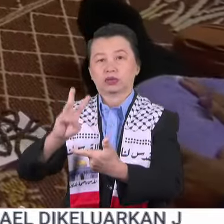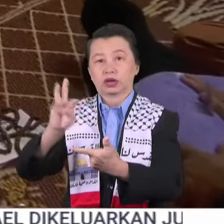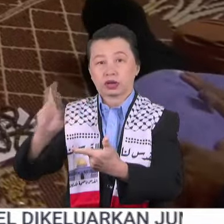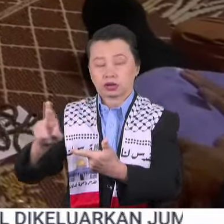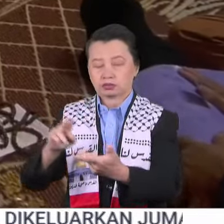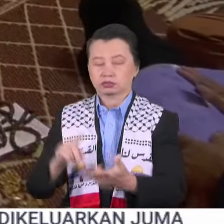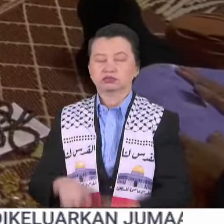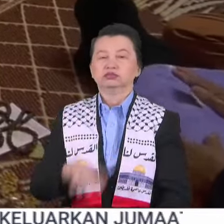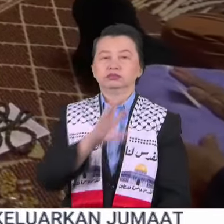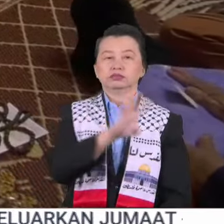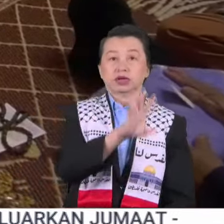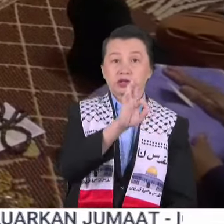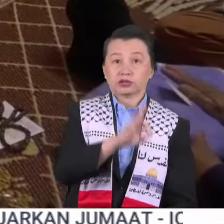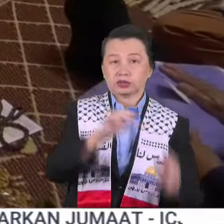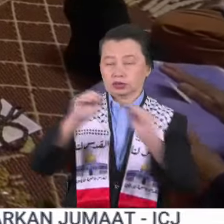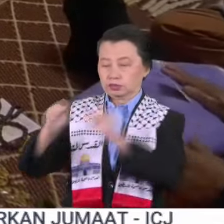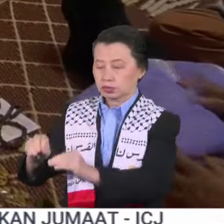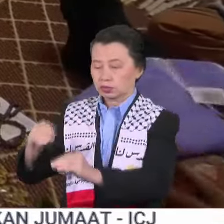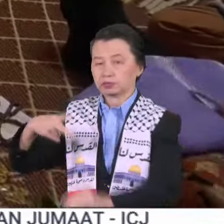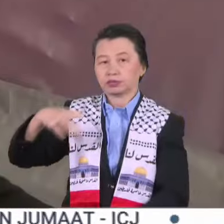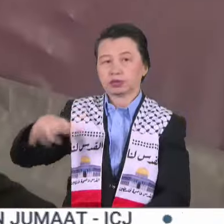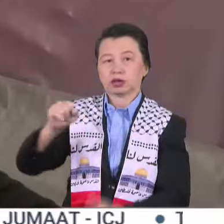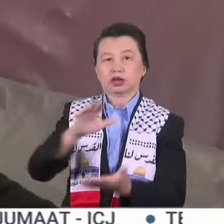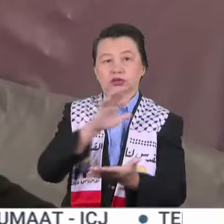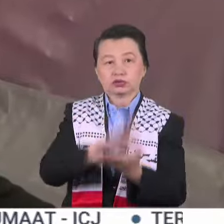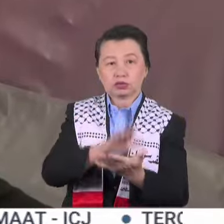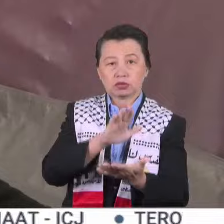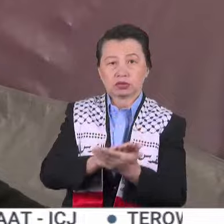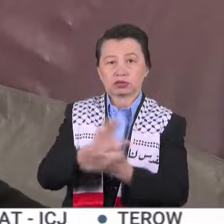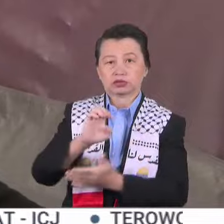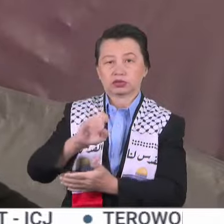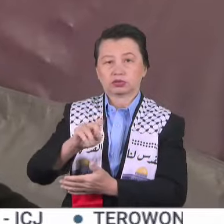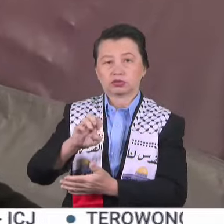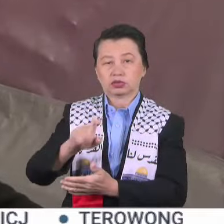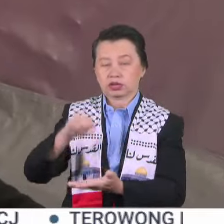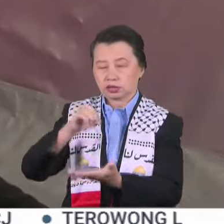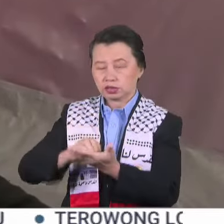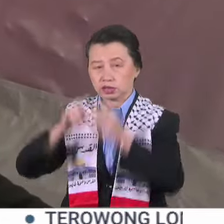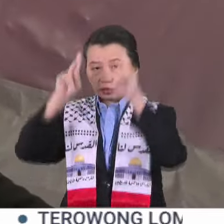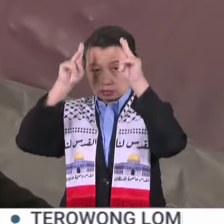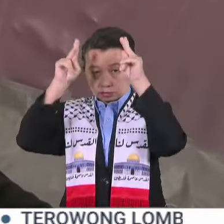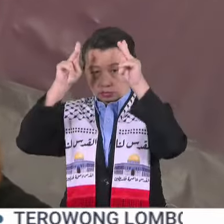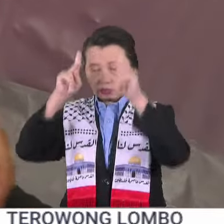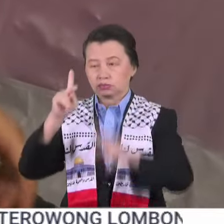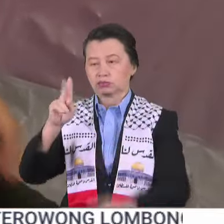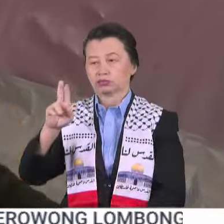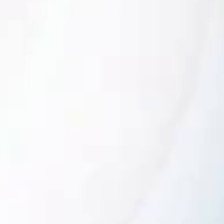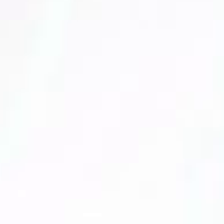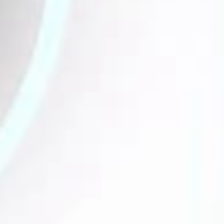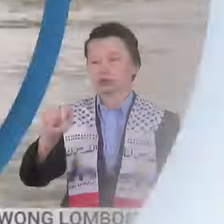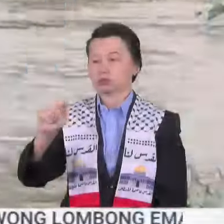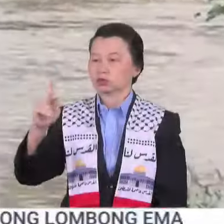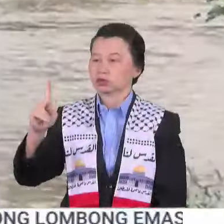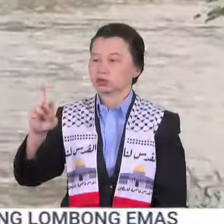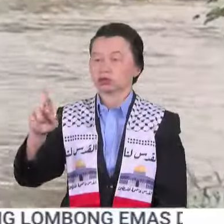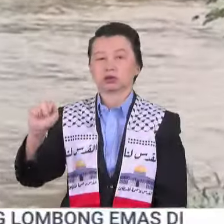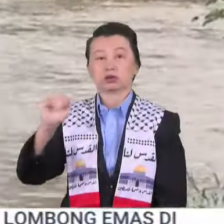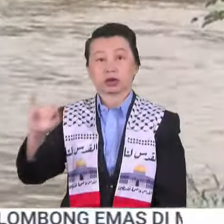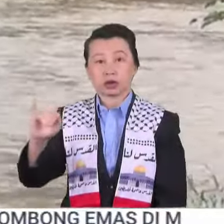Manakala 49 penduduk ditempatkan di PPS Sekolah Kebangsaan Cenulang di Kuala Krai.